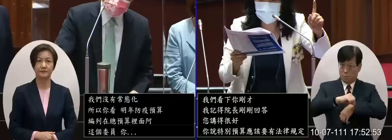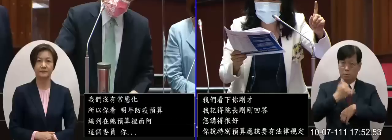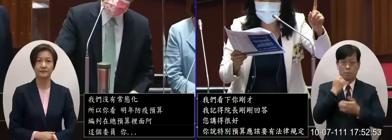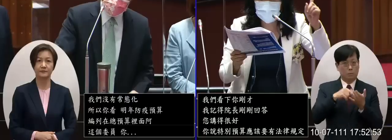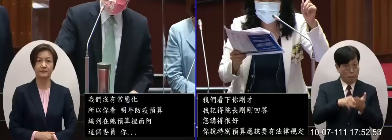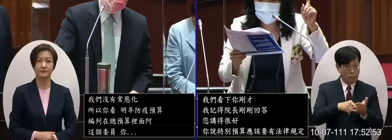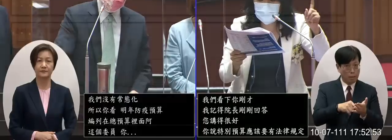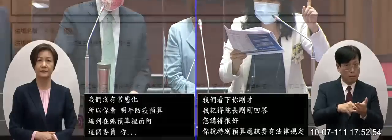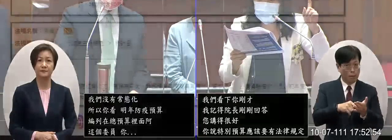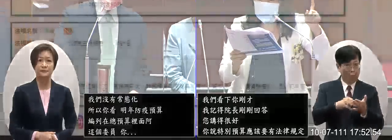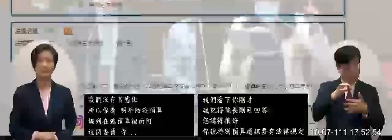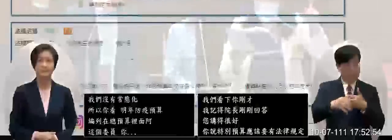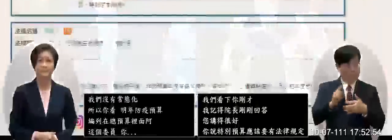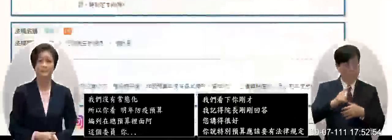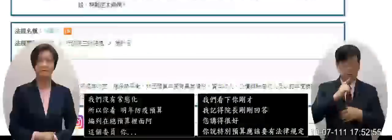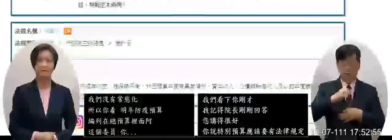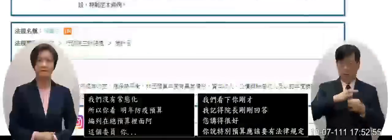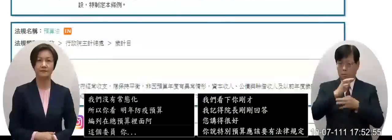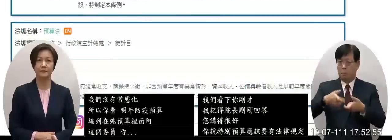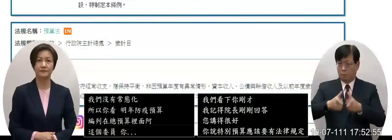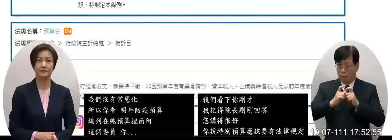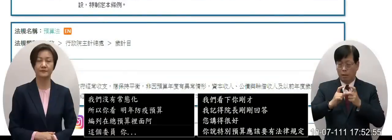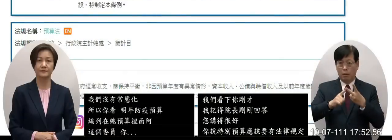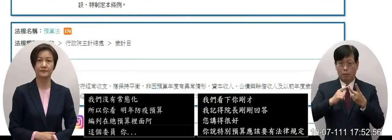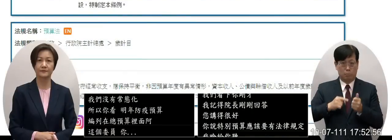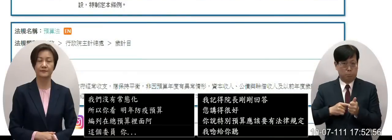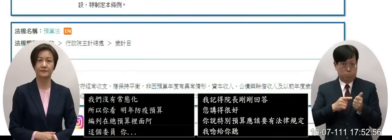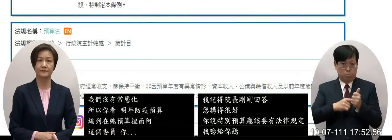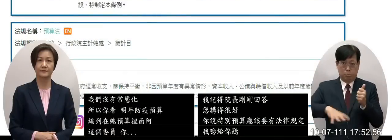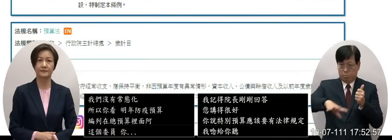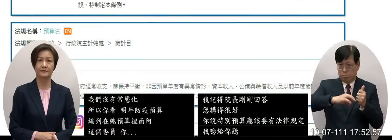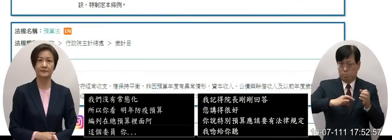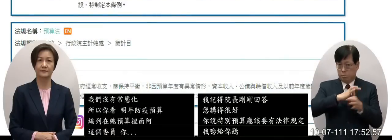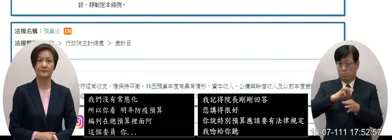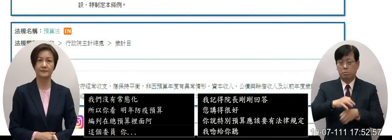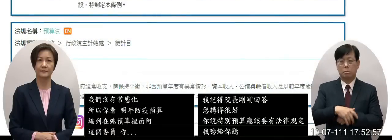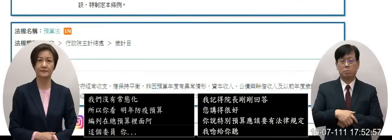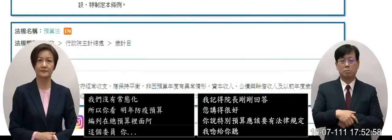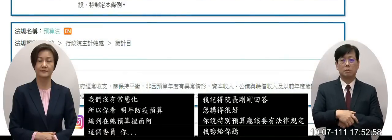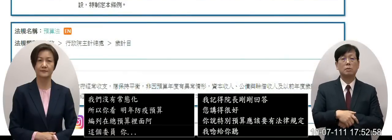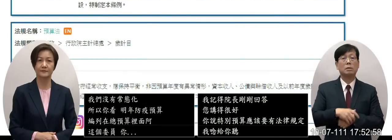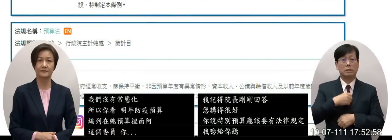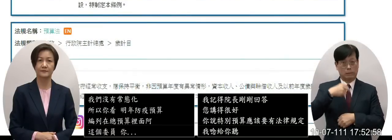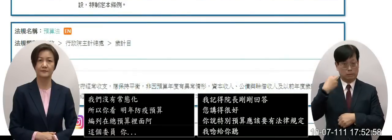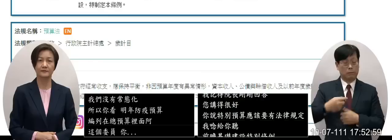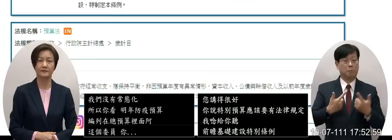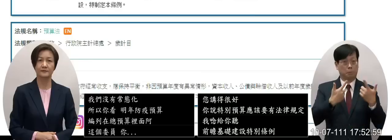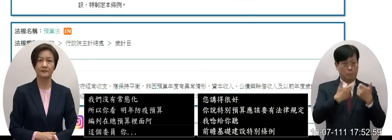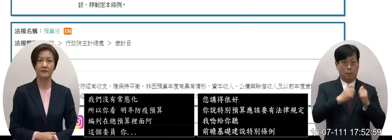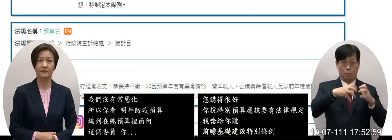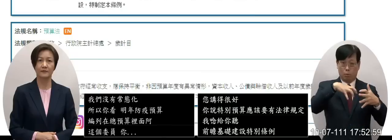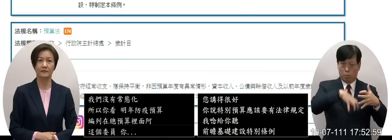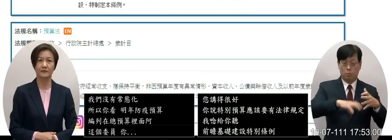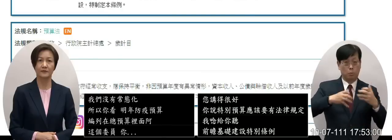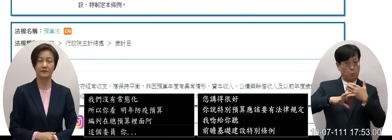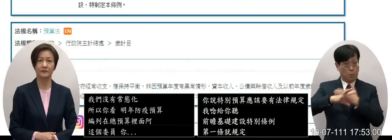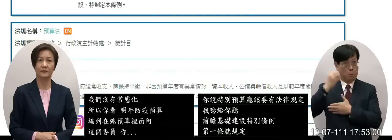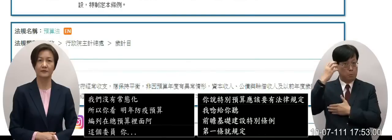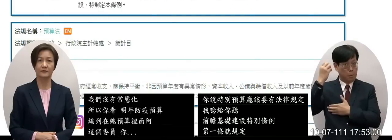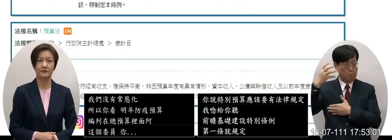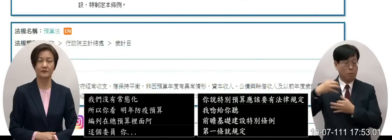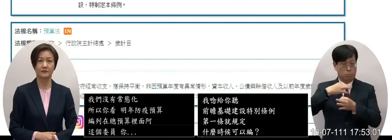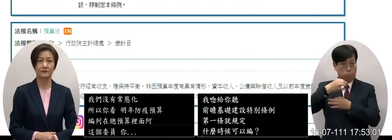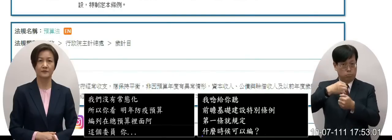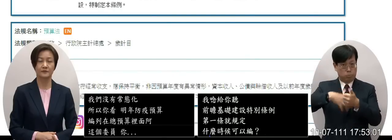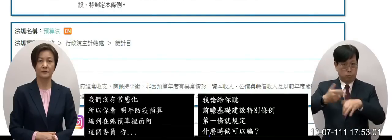以编，你是要振兴经济，带动整体经济动能，然后你是要因应国内外新产业、